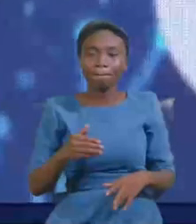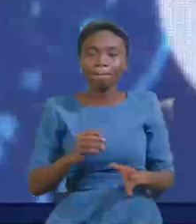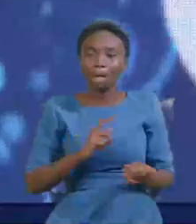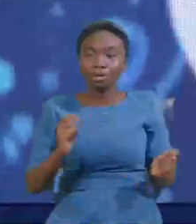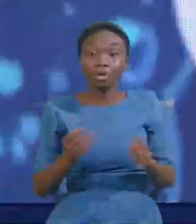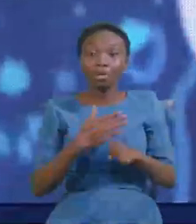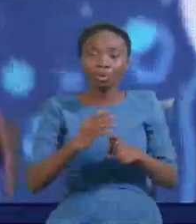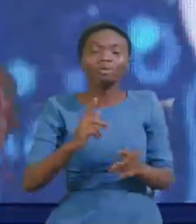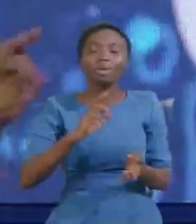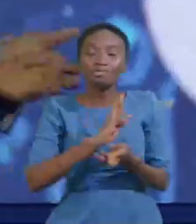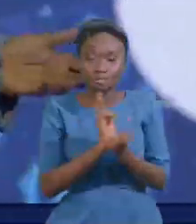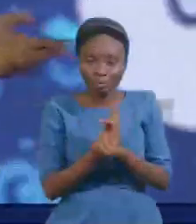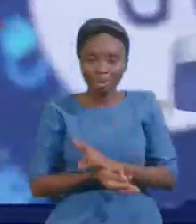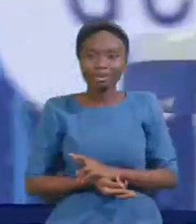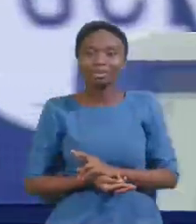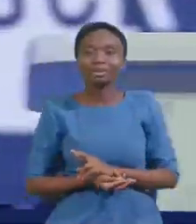le royaume du mal,